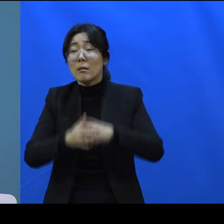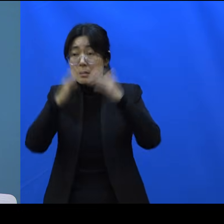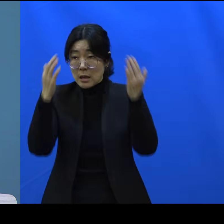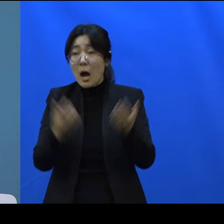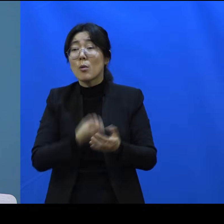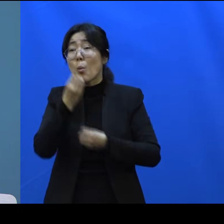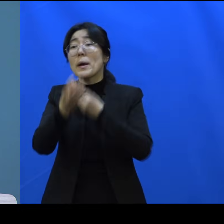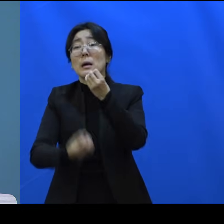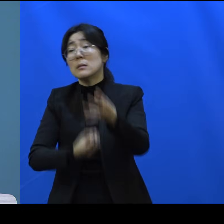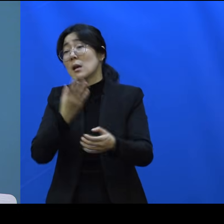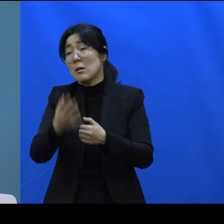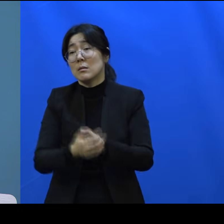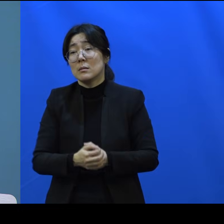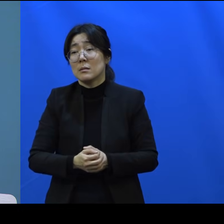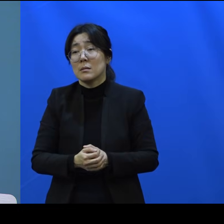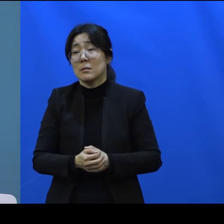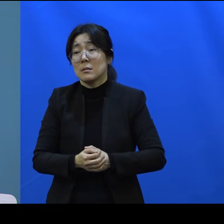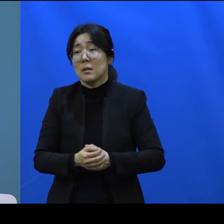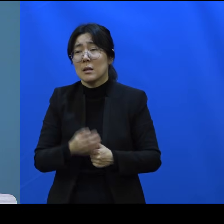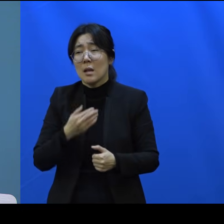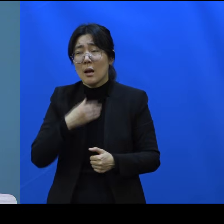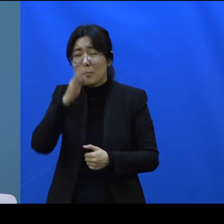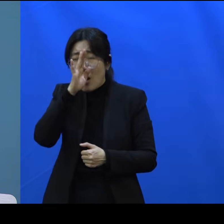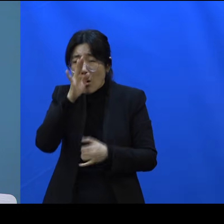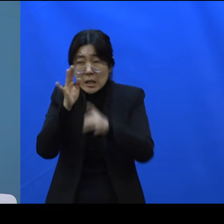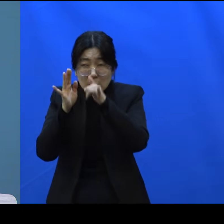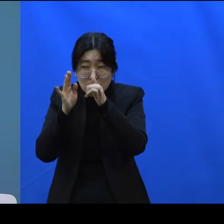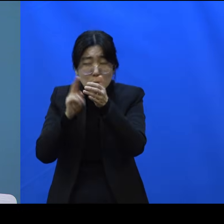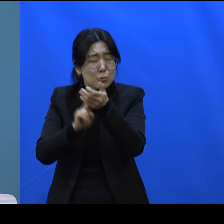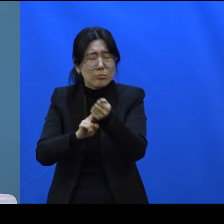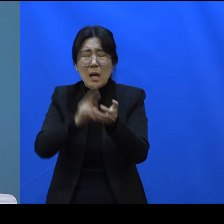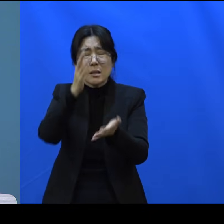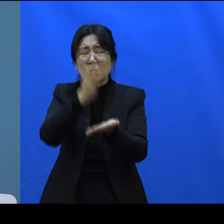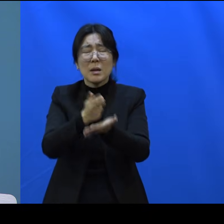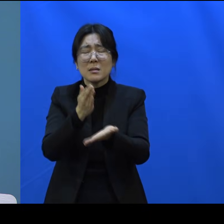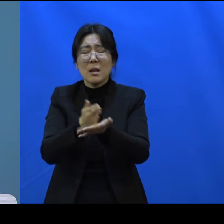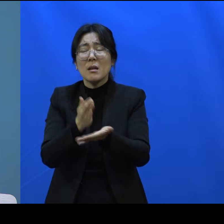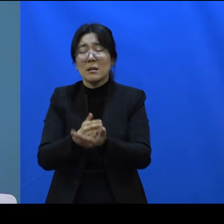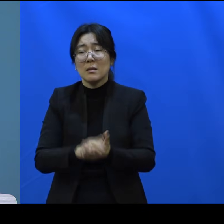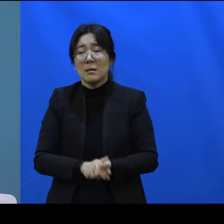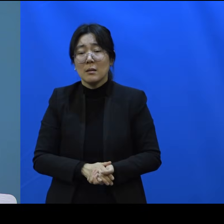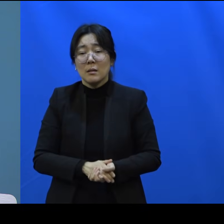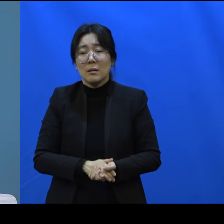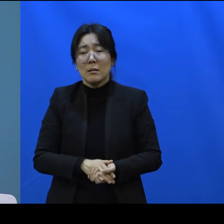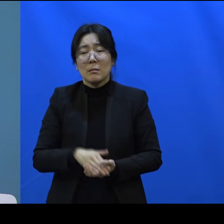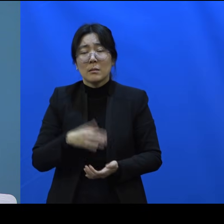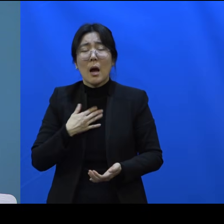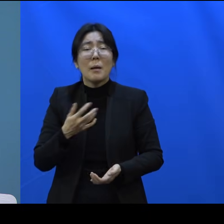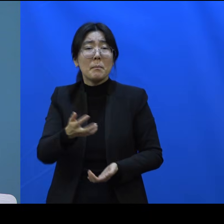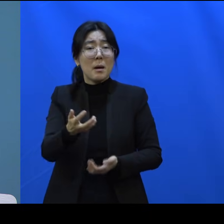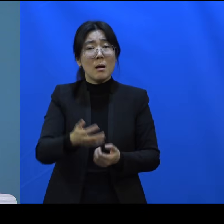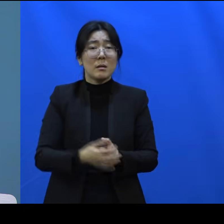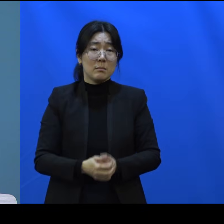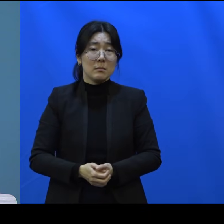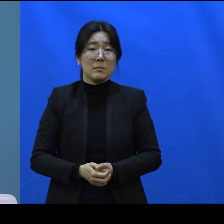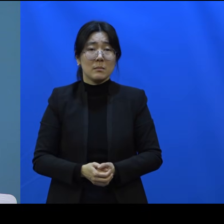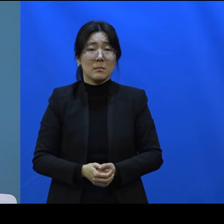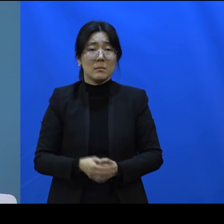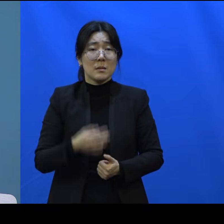나의 약함, 나를 약하게 만드는 질병, 감추려고 하지 마세요. 인정하세요.